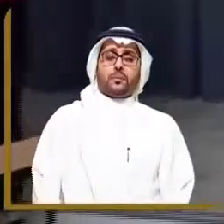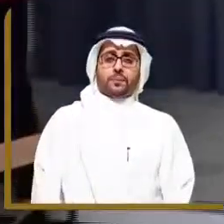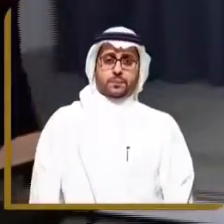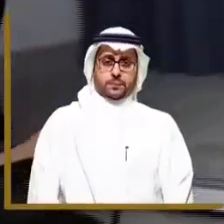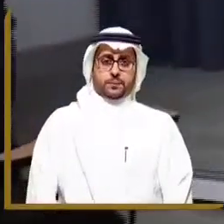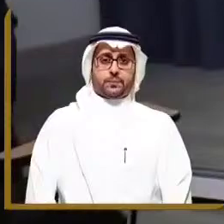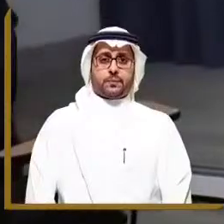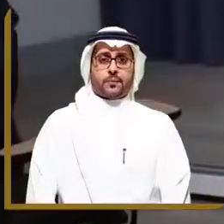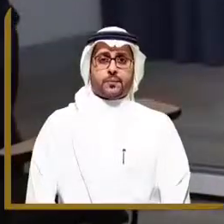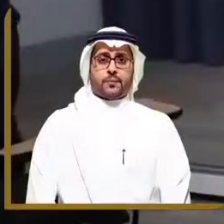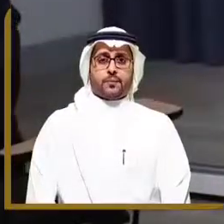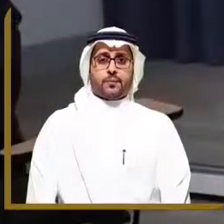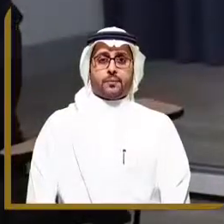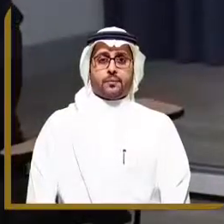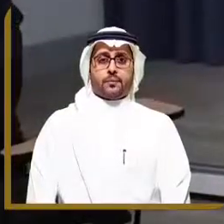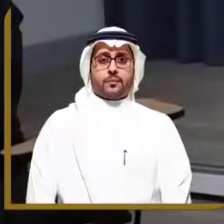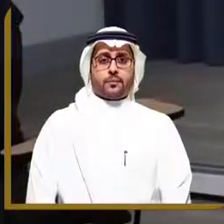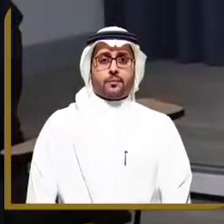شرائية.